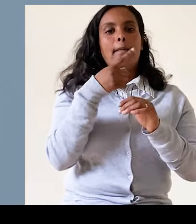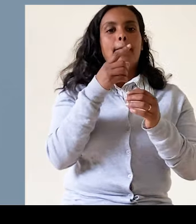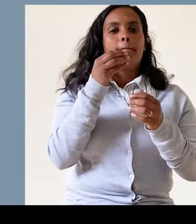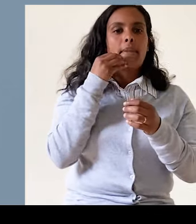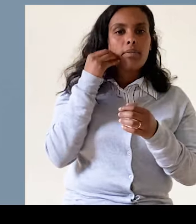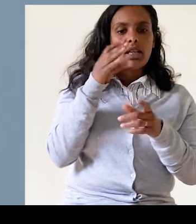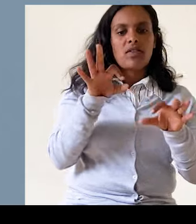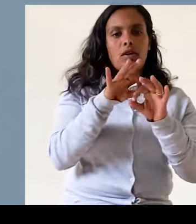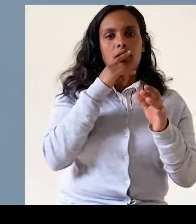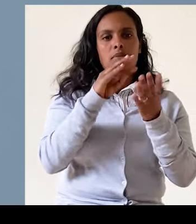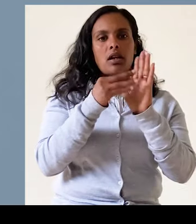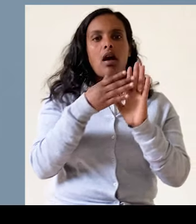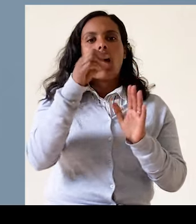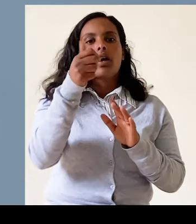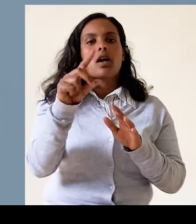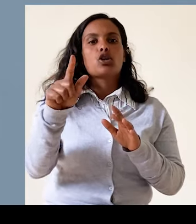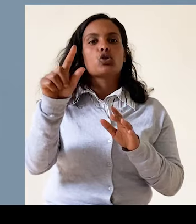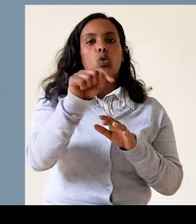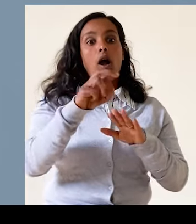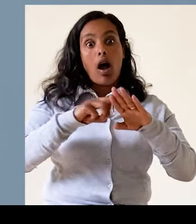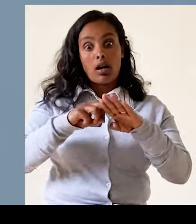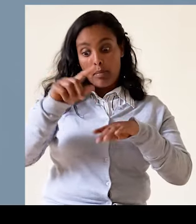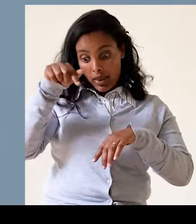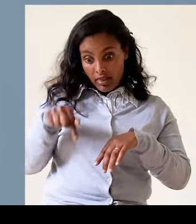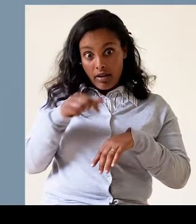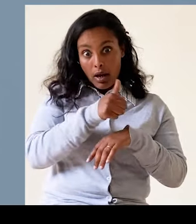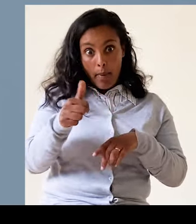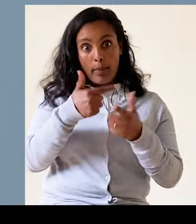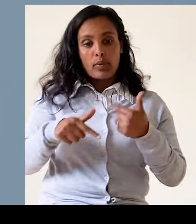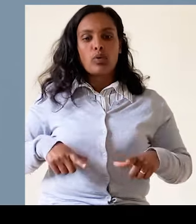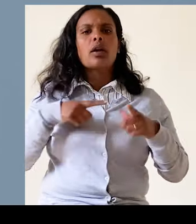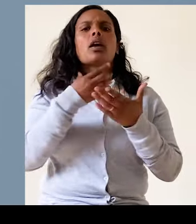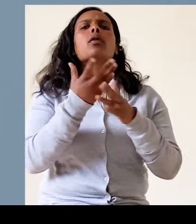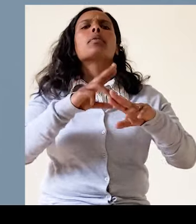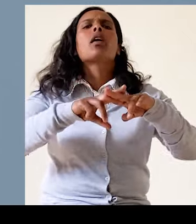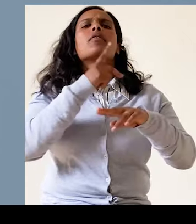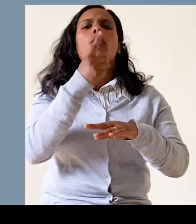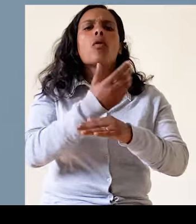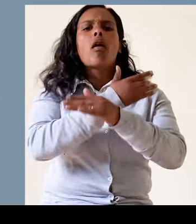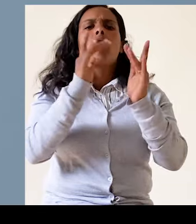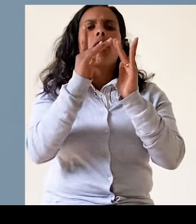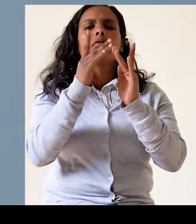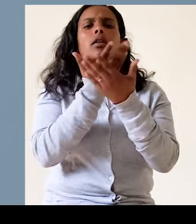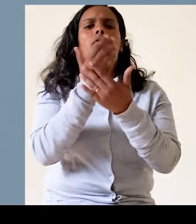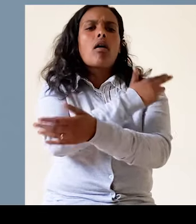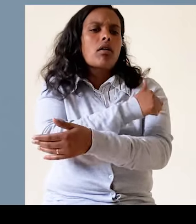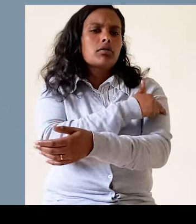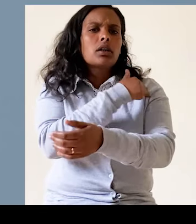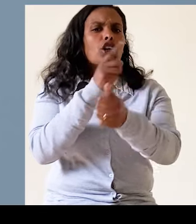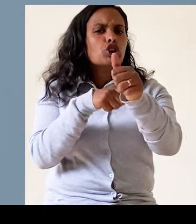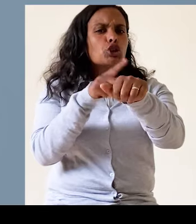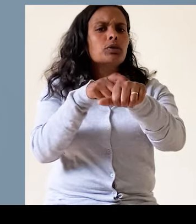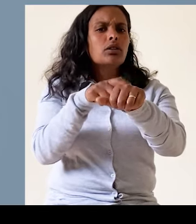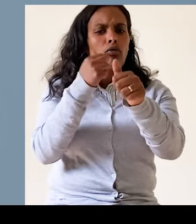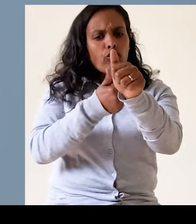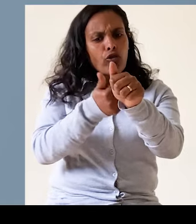መጠለያ የሚያስፈልጋቸዋሉ። ለምሳሌ አሁን አያንቱ ከሀረር መታዚ ስትኖር የት ነው ሆና ህክምናን የምትከታተለው? ረጅም